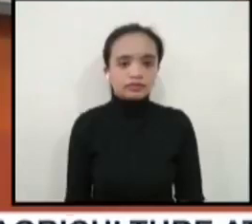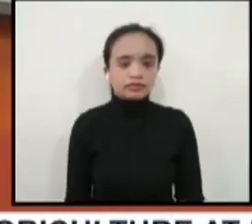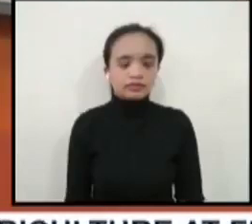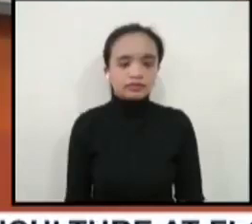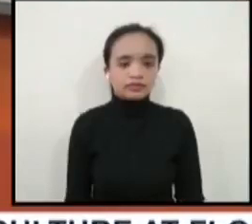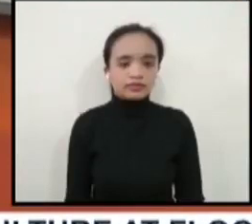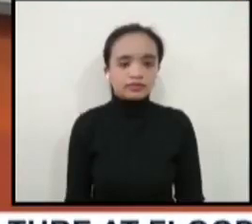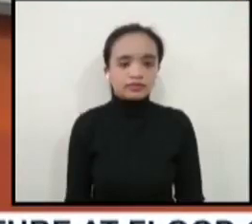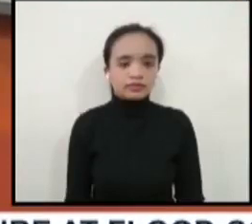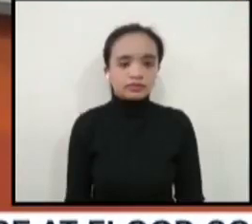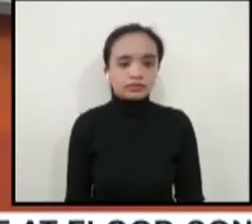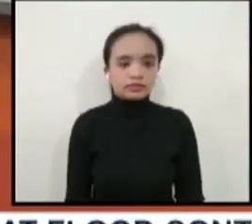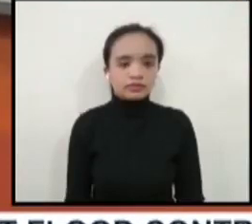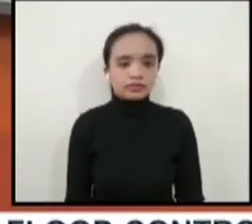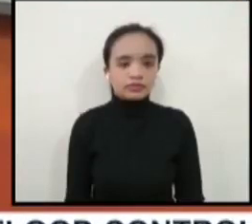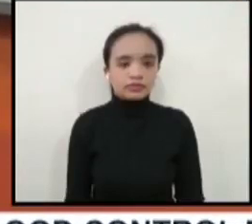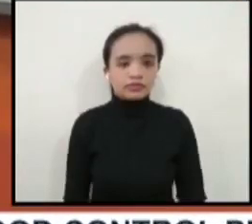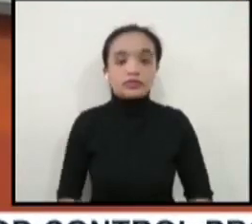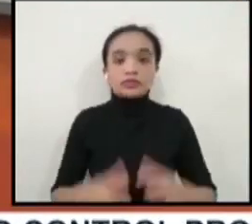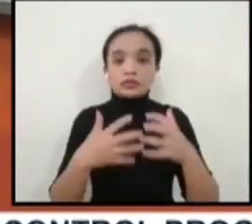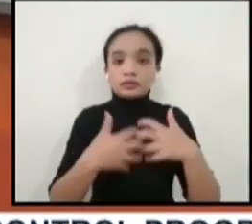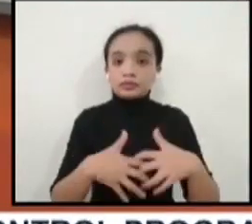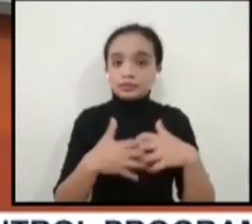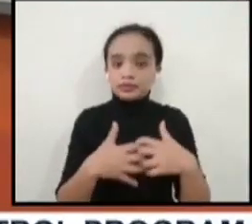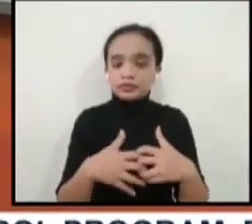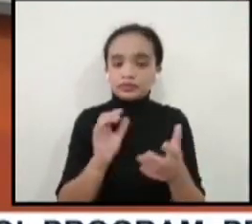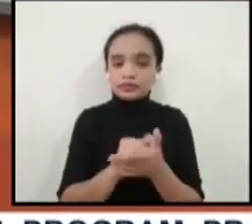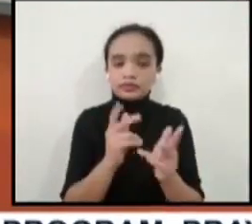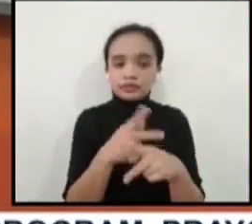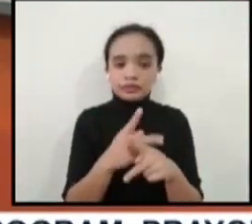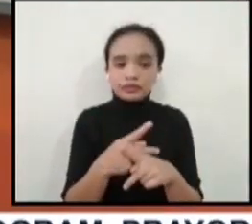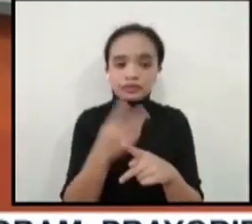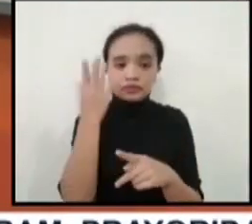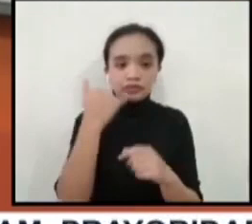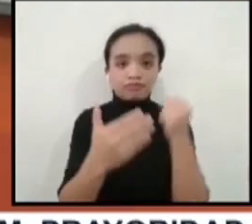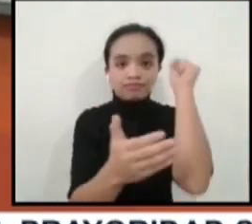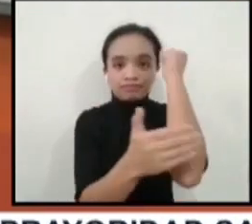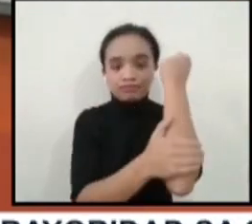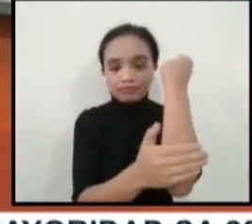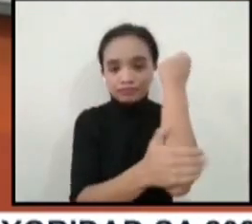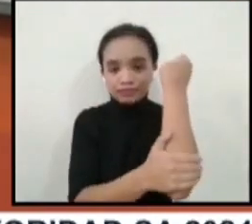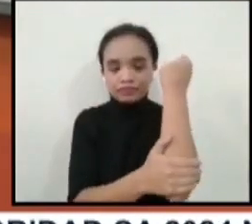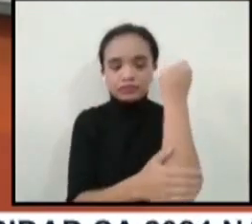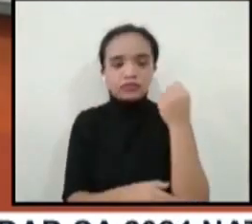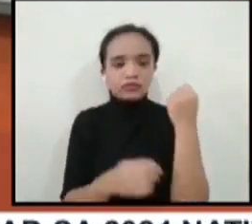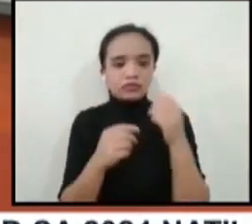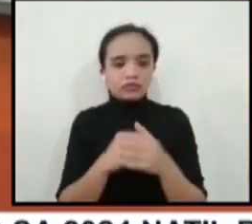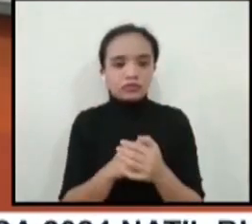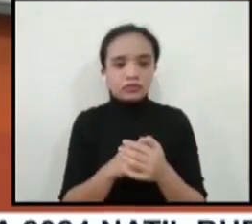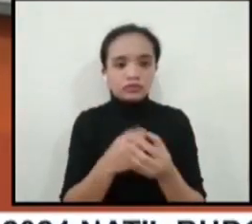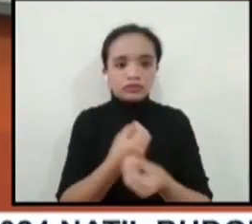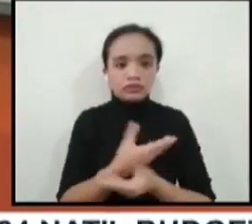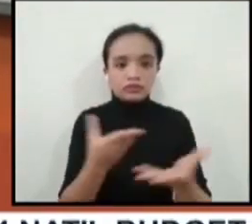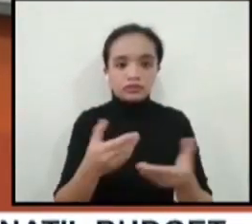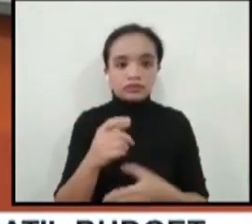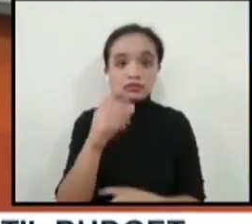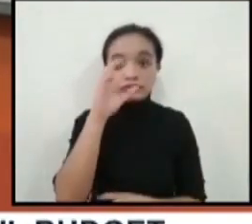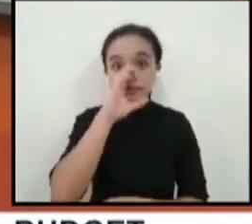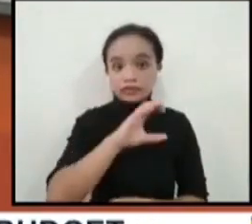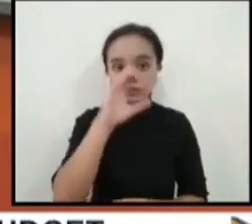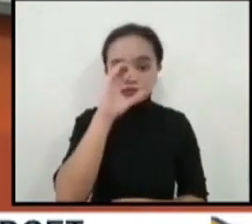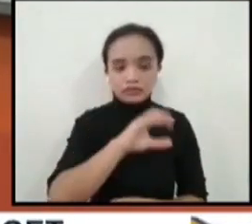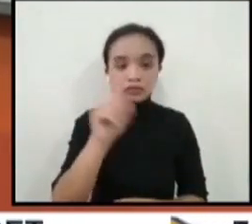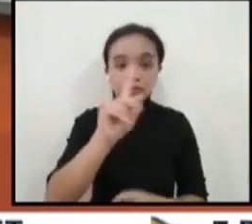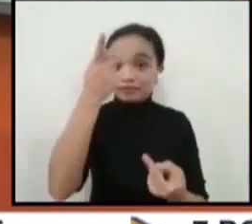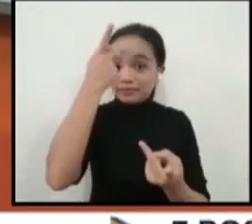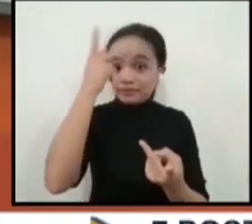Mga makinang panggawa ng mga produktong yari sa bamboo o kawayan, ipinamahagi sa Toledo City, Cebu. Layon din itong mabigyan